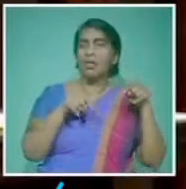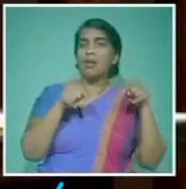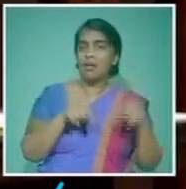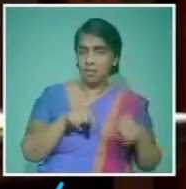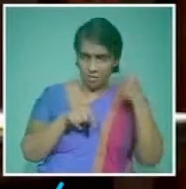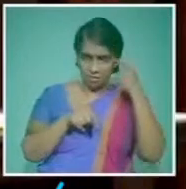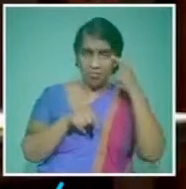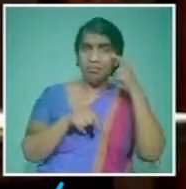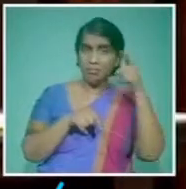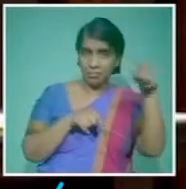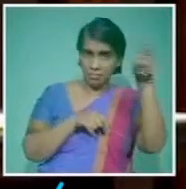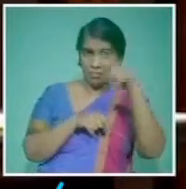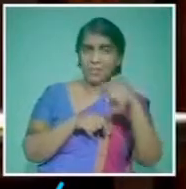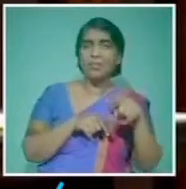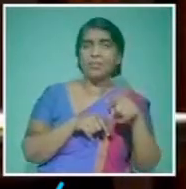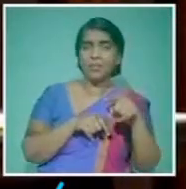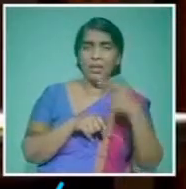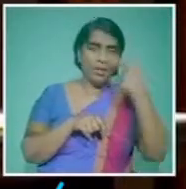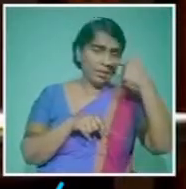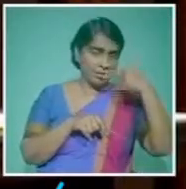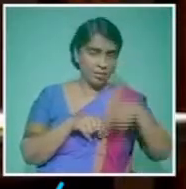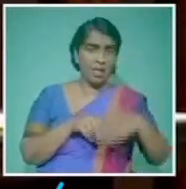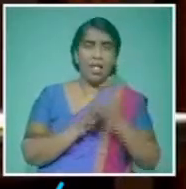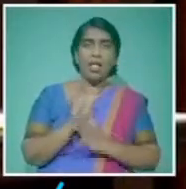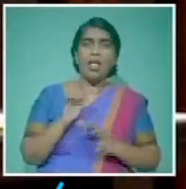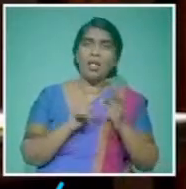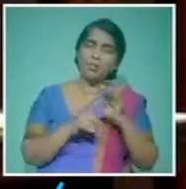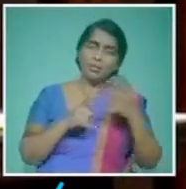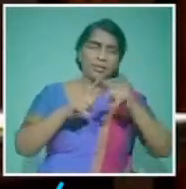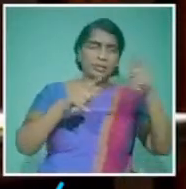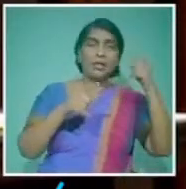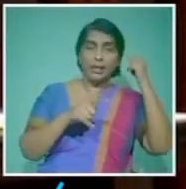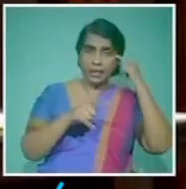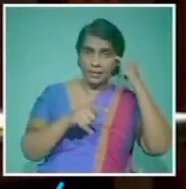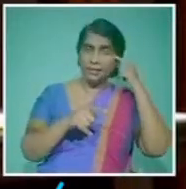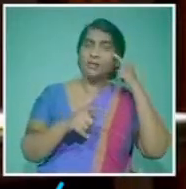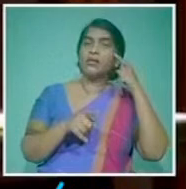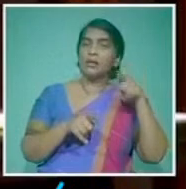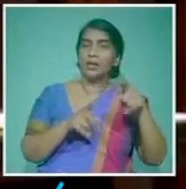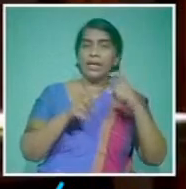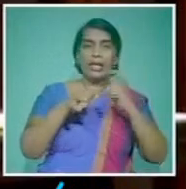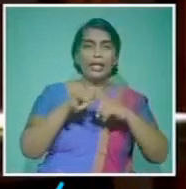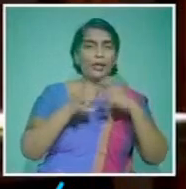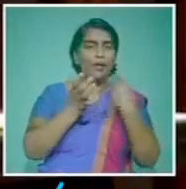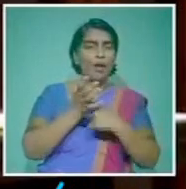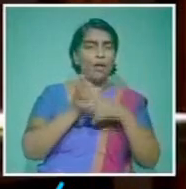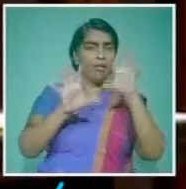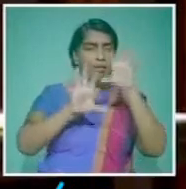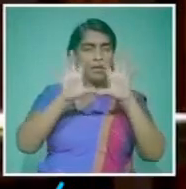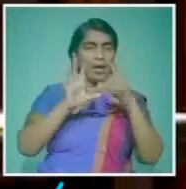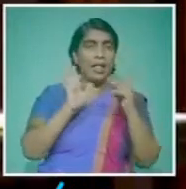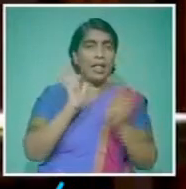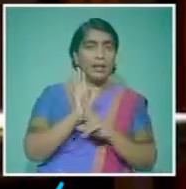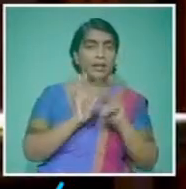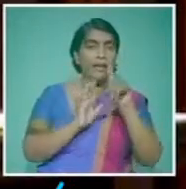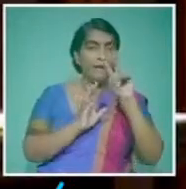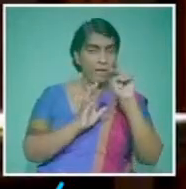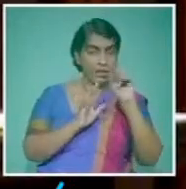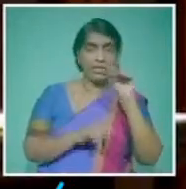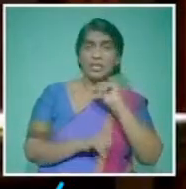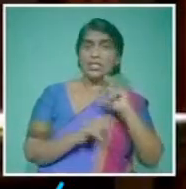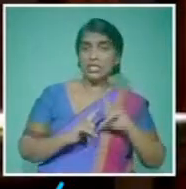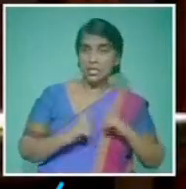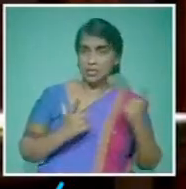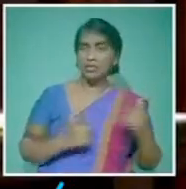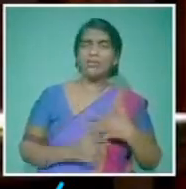හිතනවාද අපේ ඛනිජ තෙල් පිළිබඳ ඇමතිතුමා හෝ අනිත් ඇමතිවරු හිතනවා නම් මේ QR කෝඩ් එකේ දෙන ලීටර් 20න් තමයිද හැමෝම ජීවත් වෙන කෙනෙක්